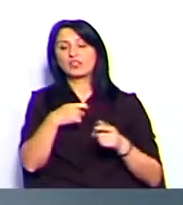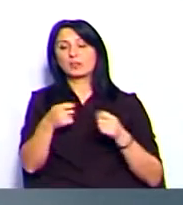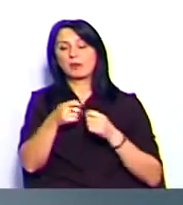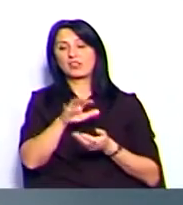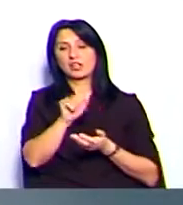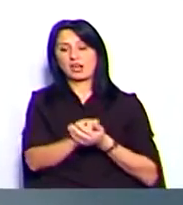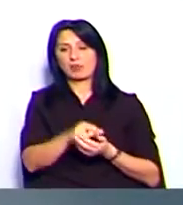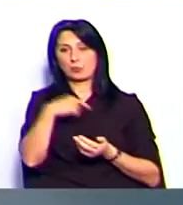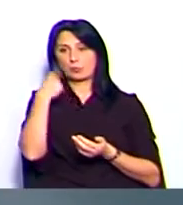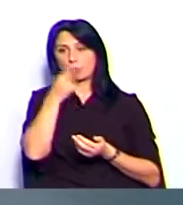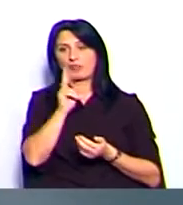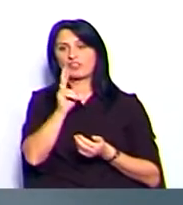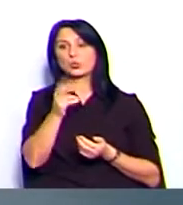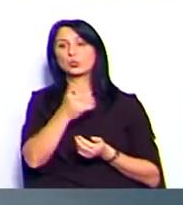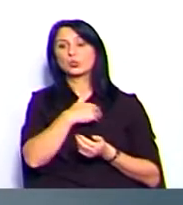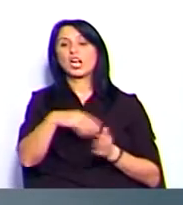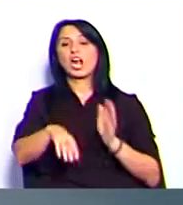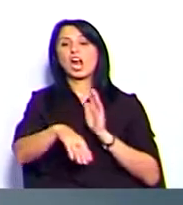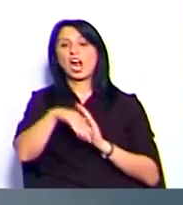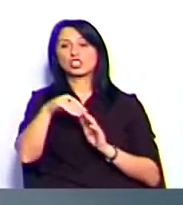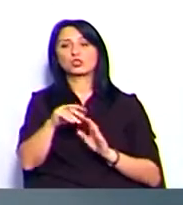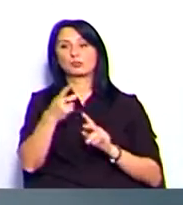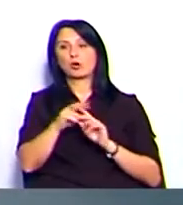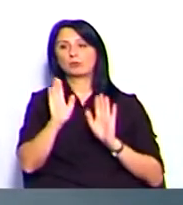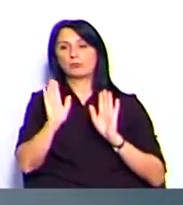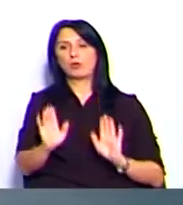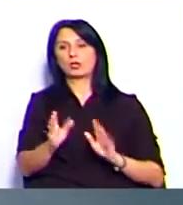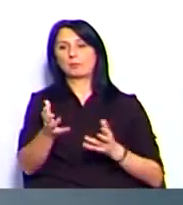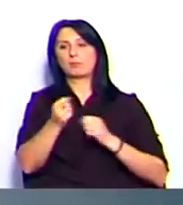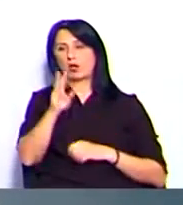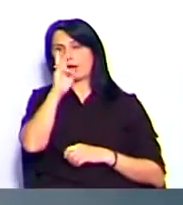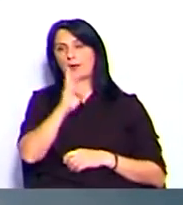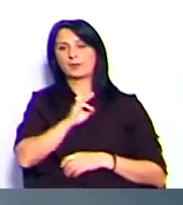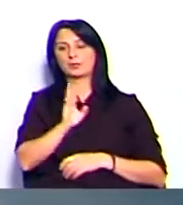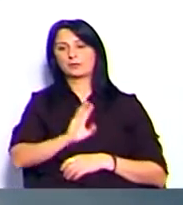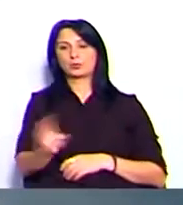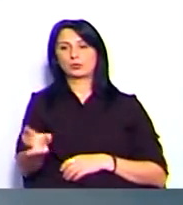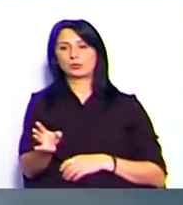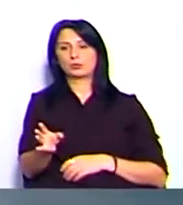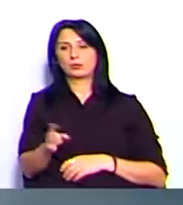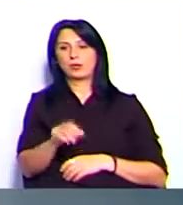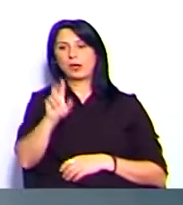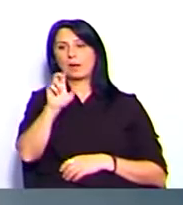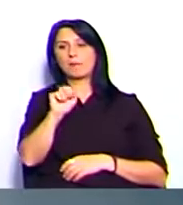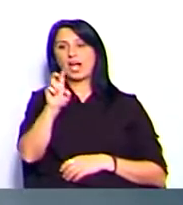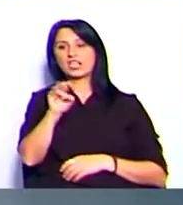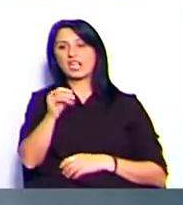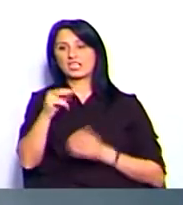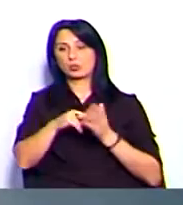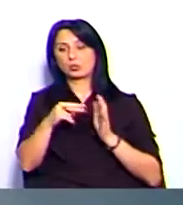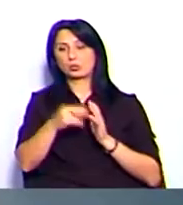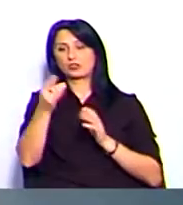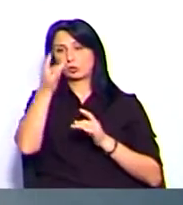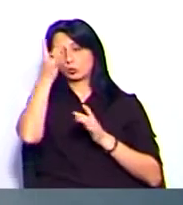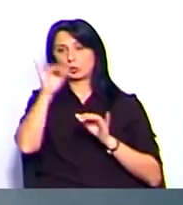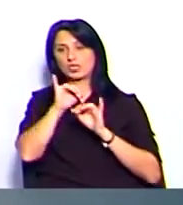გავალ პიროვნებებს რომლებსაც უნდათ რომ აირჩიონ მხოლოდ იმისთვის რომ მიიღონ ხეფასი ასე მაგალითად ბაღდადის ადგილობრივ ბიუჯეტში